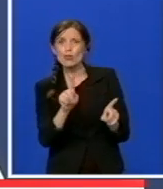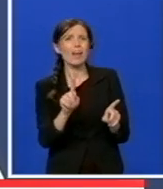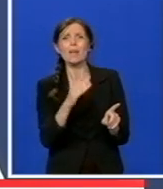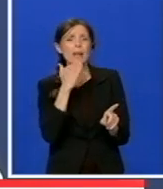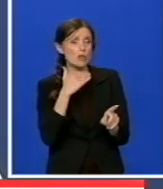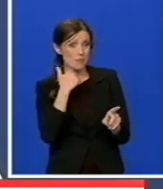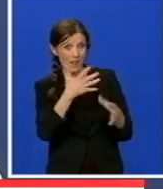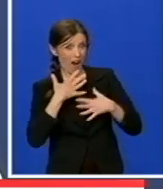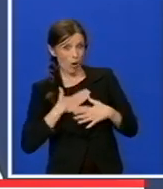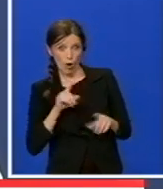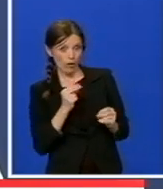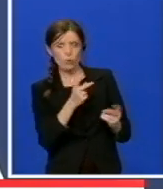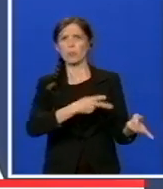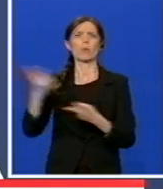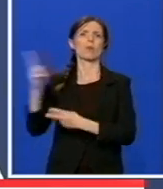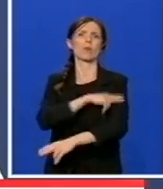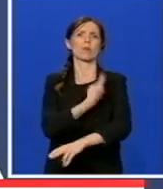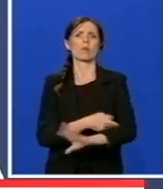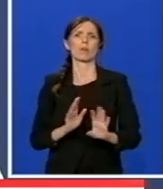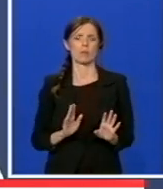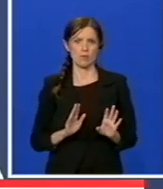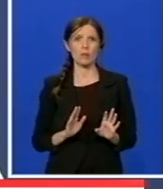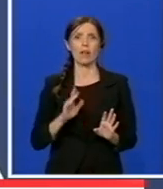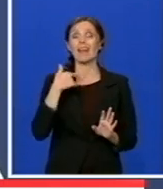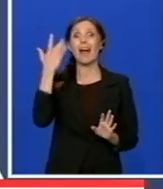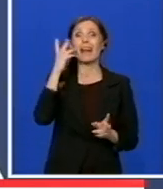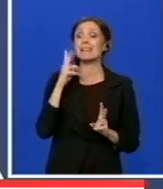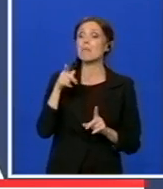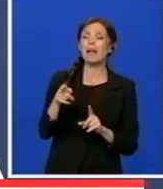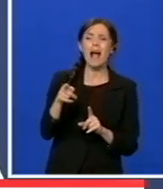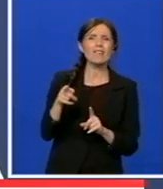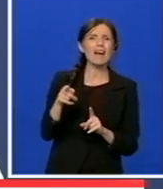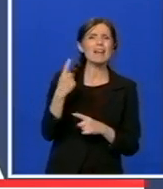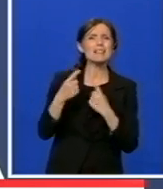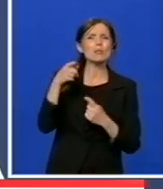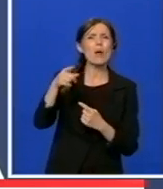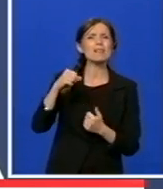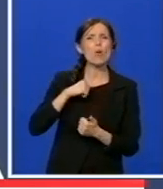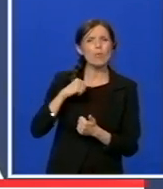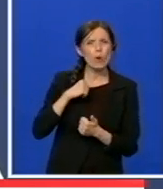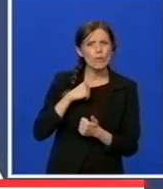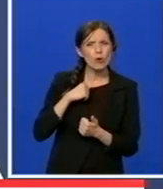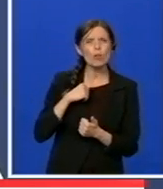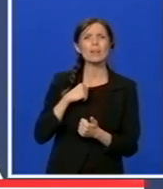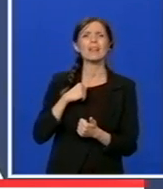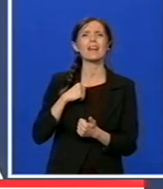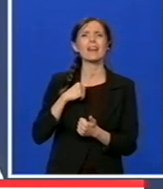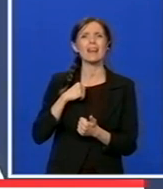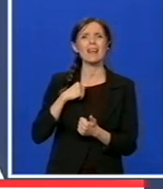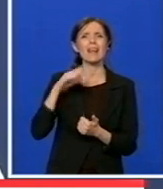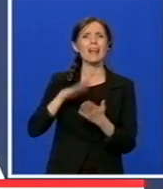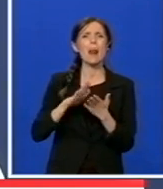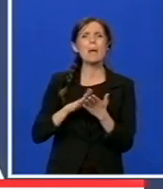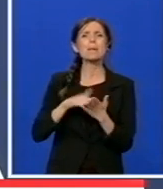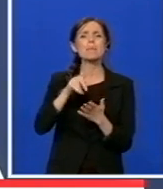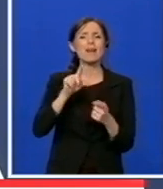znam kakva je distribucija u kliničkom centru Vojvodina u odnosu na osobe koje imaju tipične simptome i znake bolesti, a da im je PCR